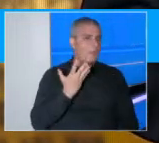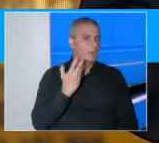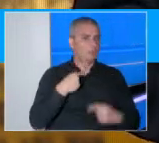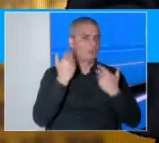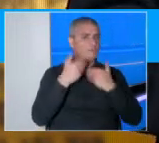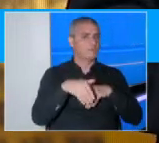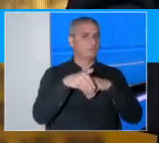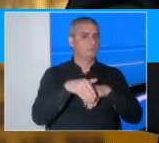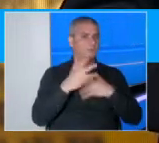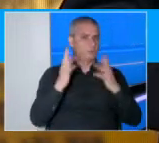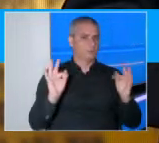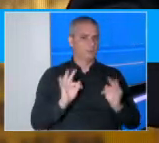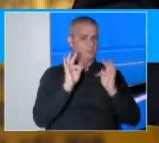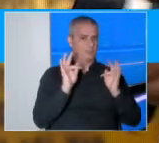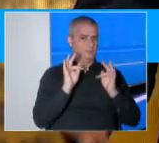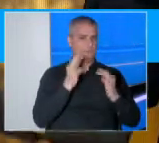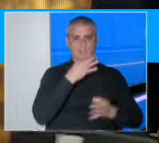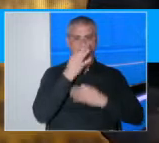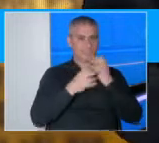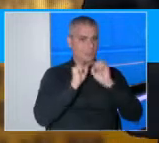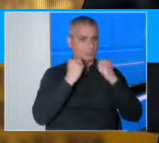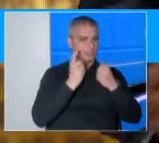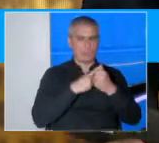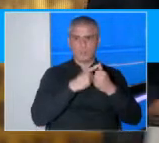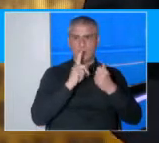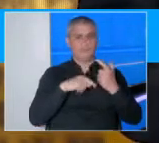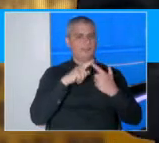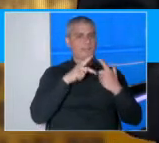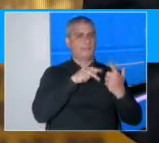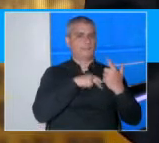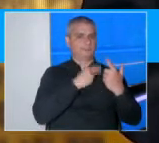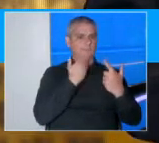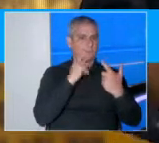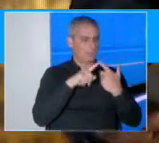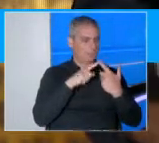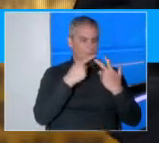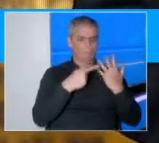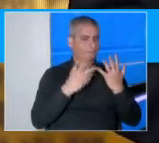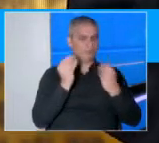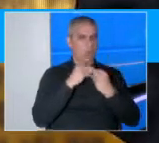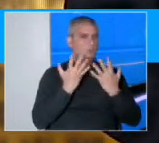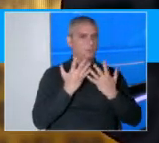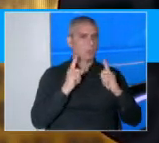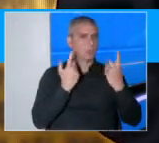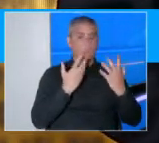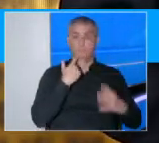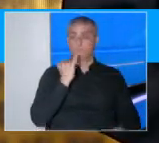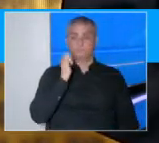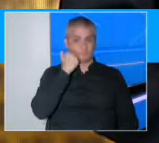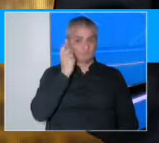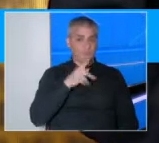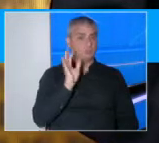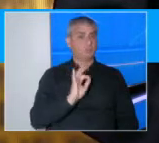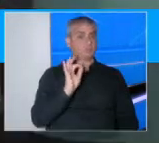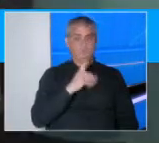ביום העצמאות? טקס חידון תנ"ך, טקס פרסי ישראל, ובכלל, מה עוד קורה? כן, אז מחר יש